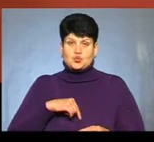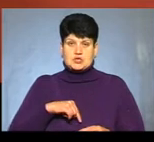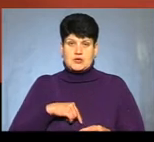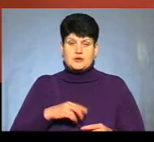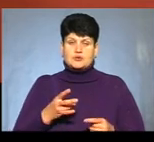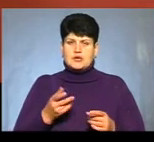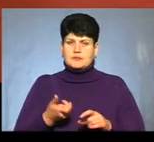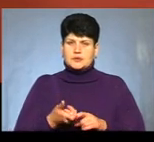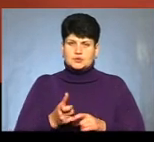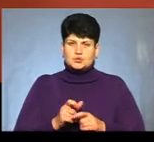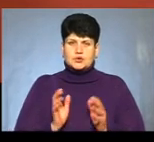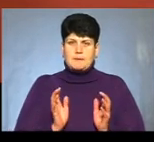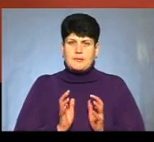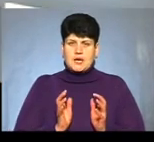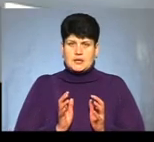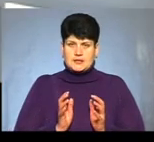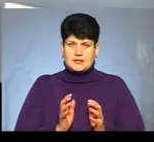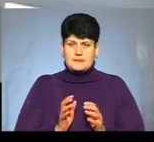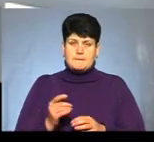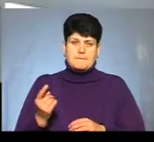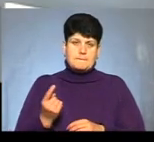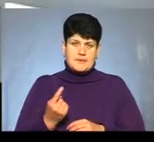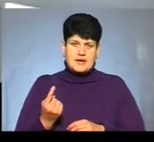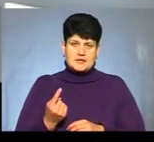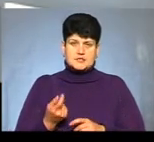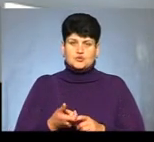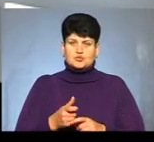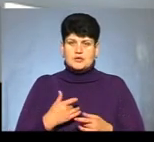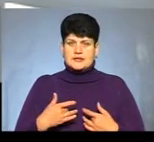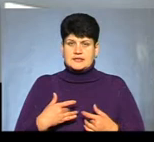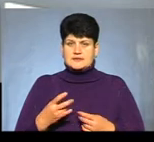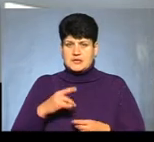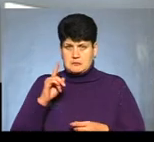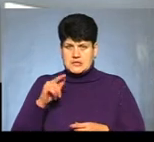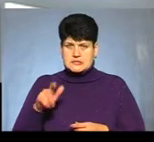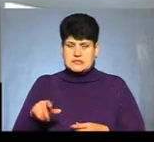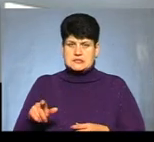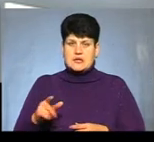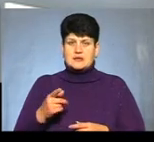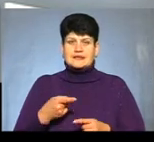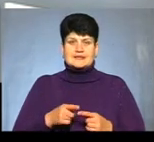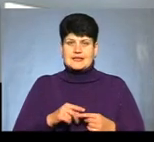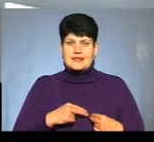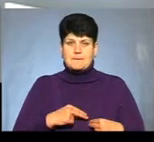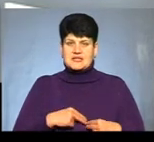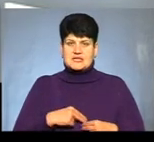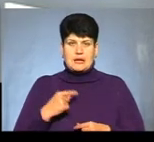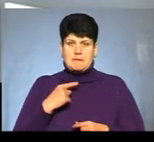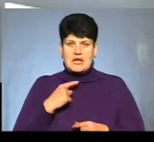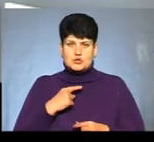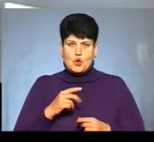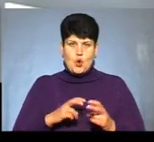це душа, яку треба дуже-дуже берегти. По-перше, душу артисту треба знати. Це не